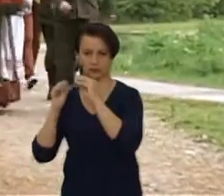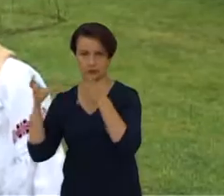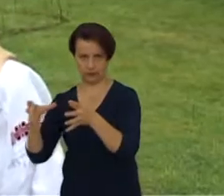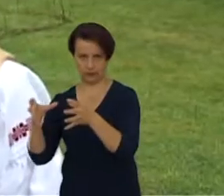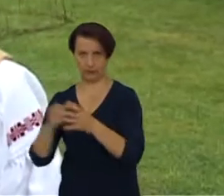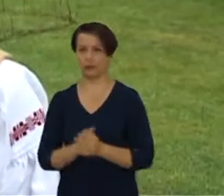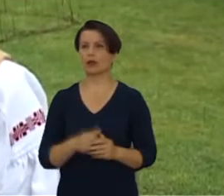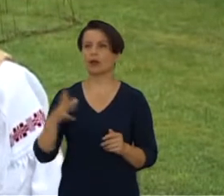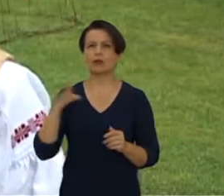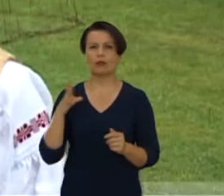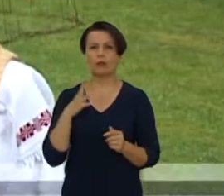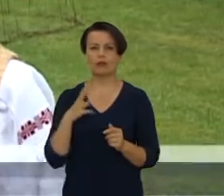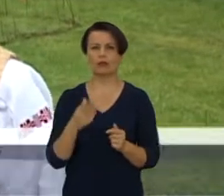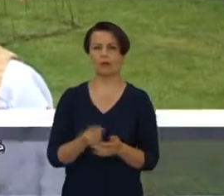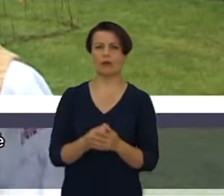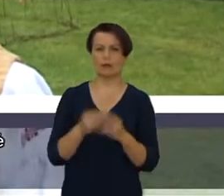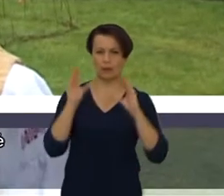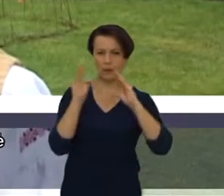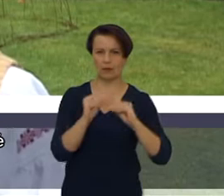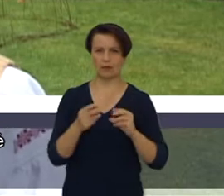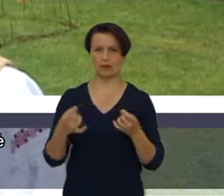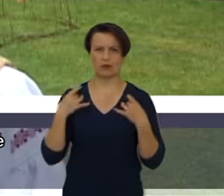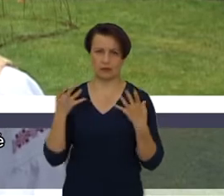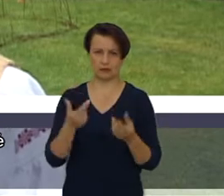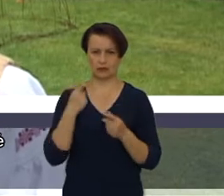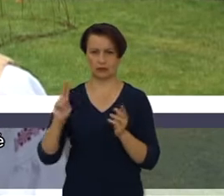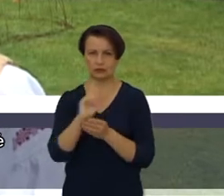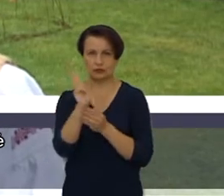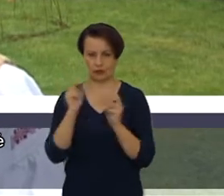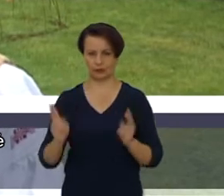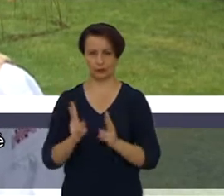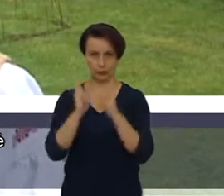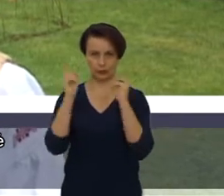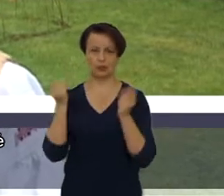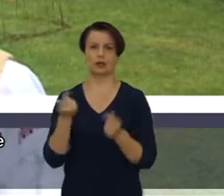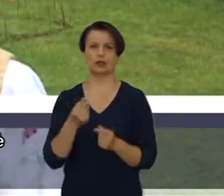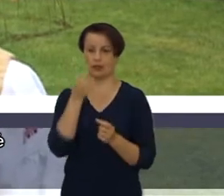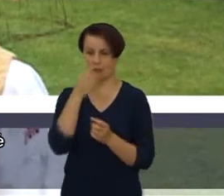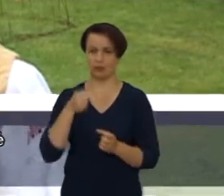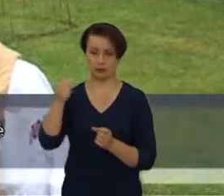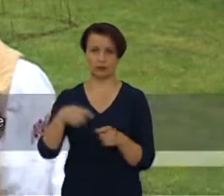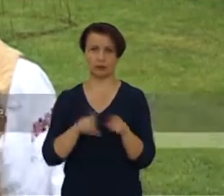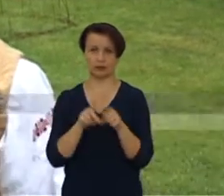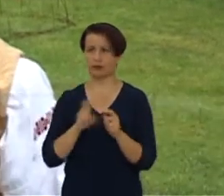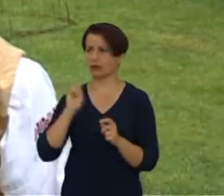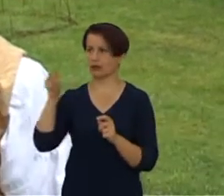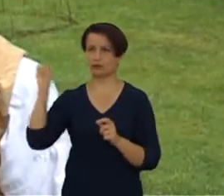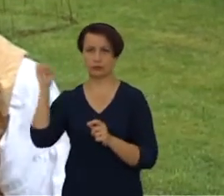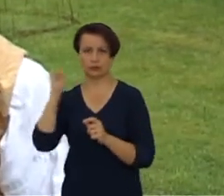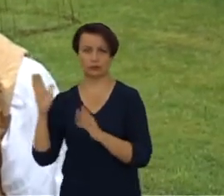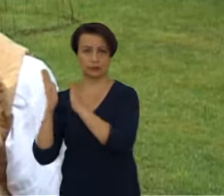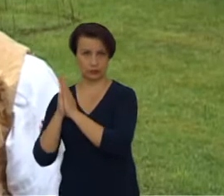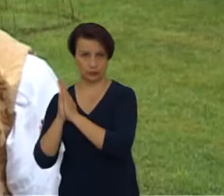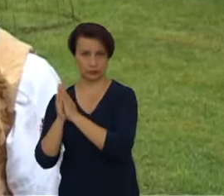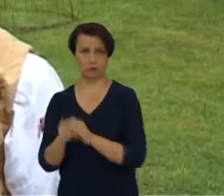atminimui. Buvo minimalus renginių, kai uždegam žvakę, padedam gėlių ir mišios bažnyčioje. Kadangi šiuo metu